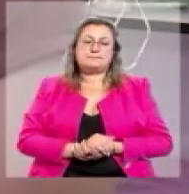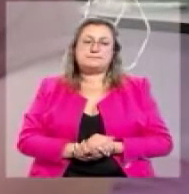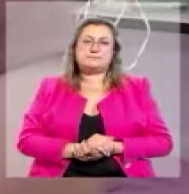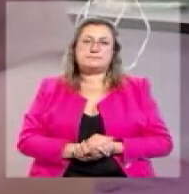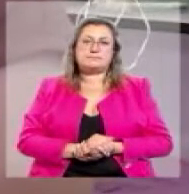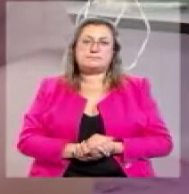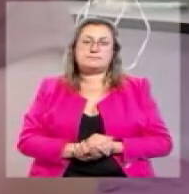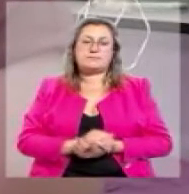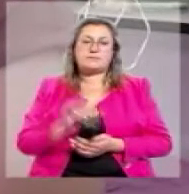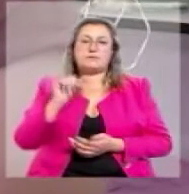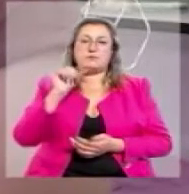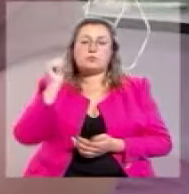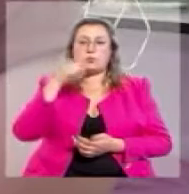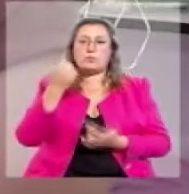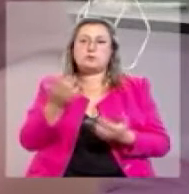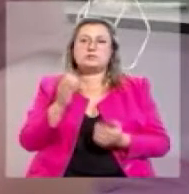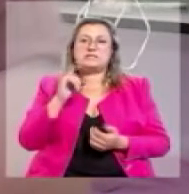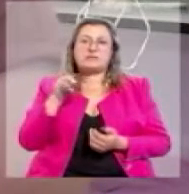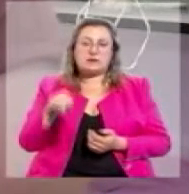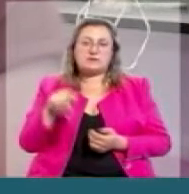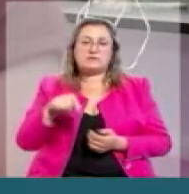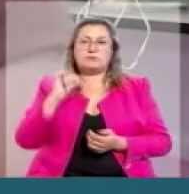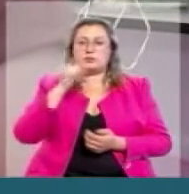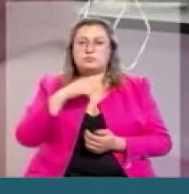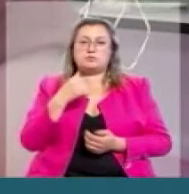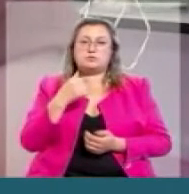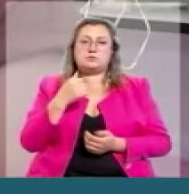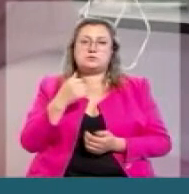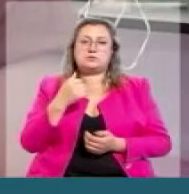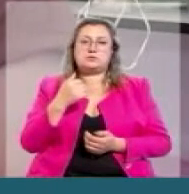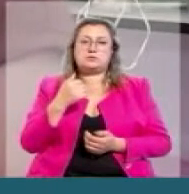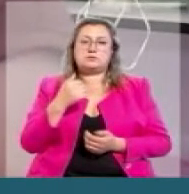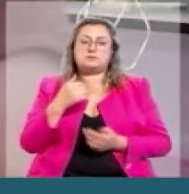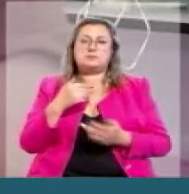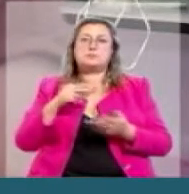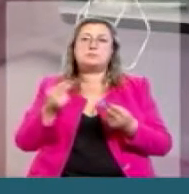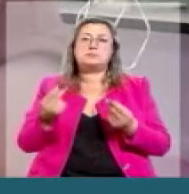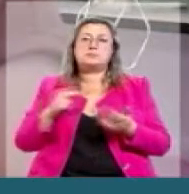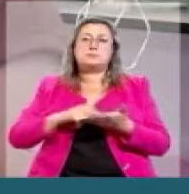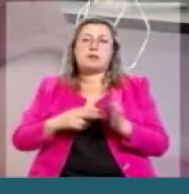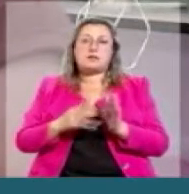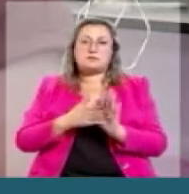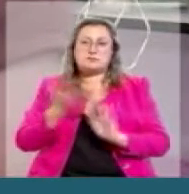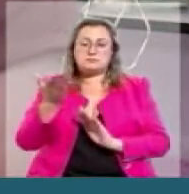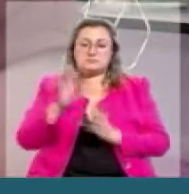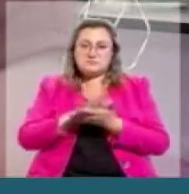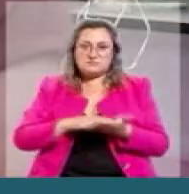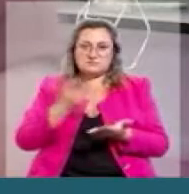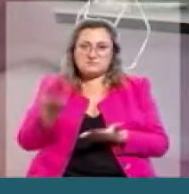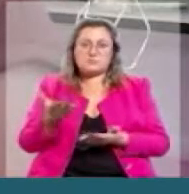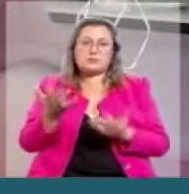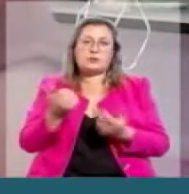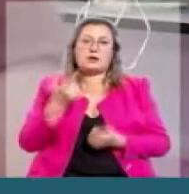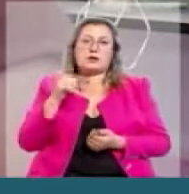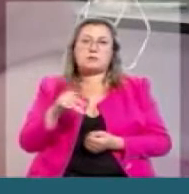Получается, в том году получила сертификат. В этом году подала бизнес-план, получила грант в